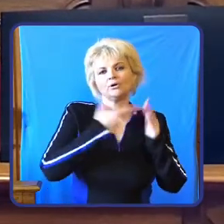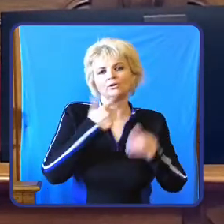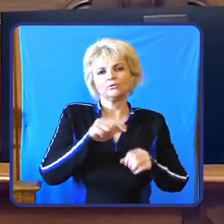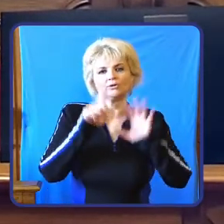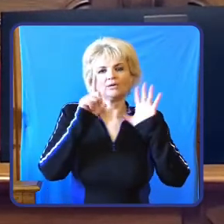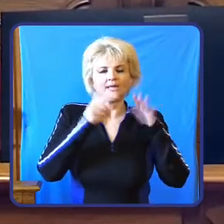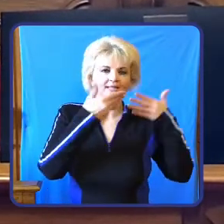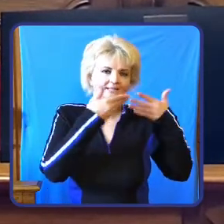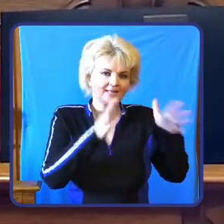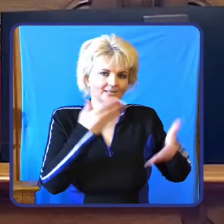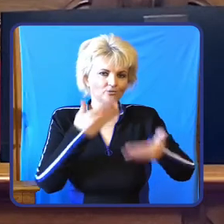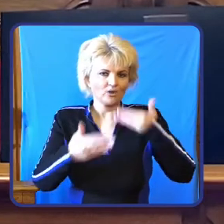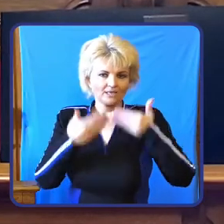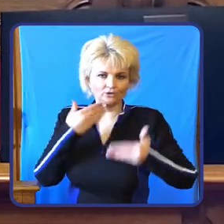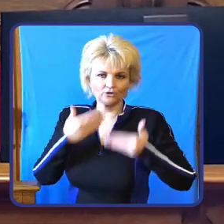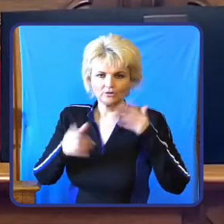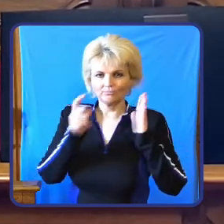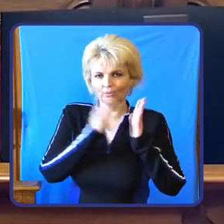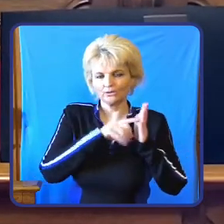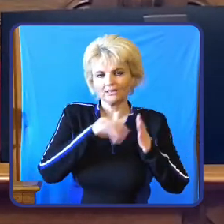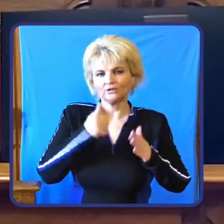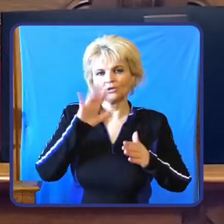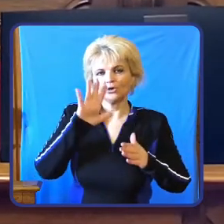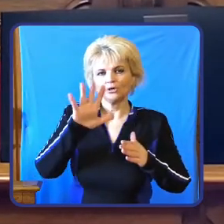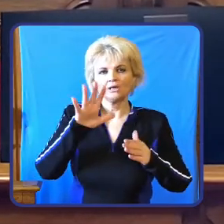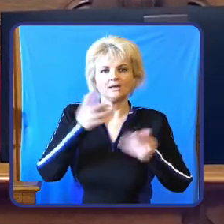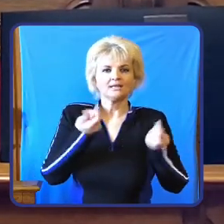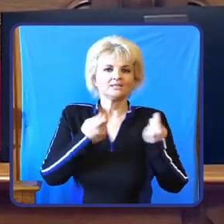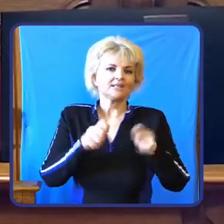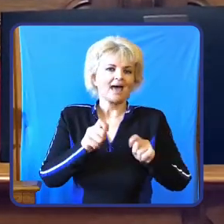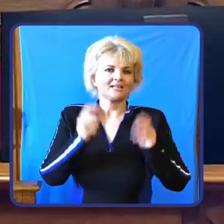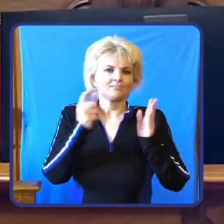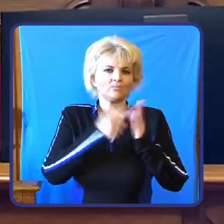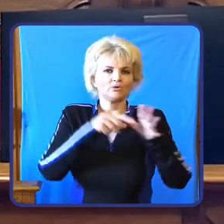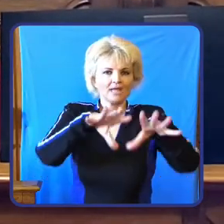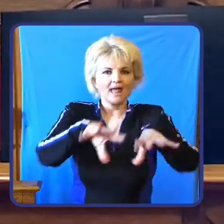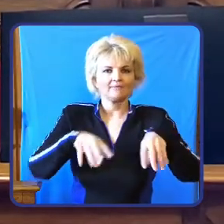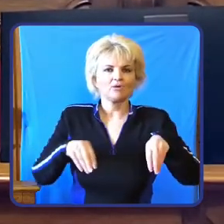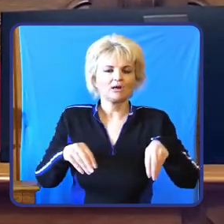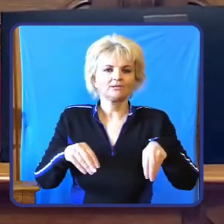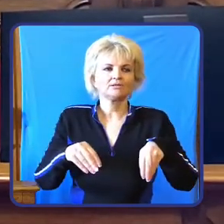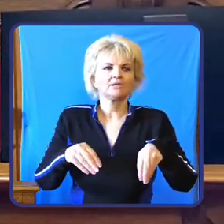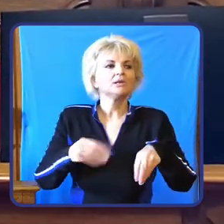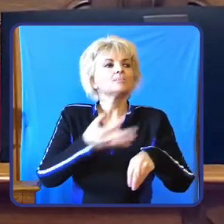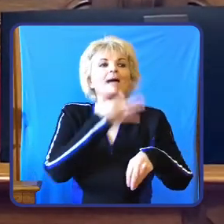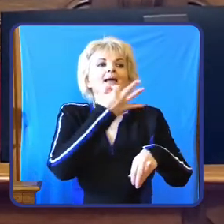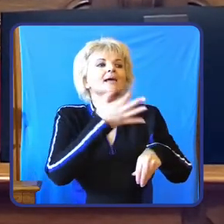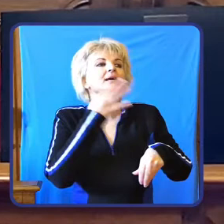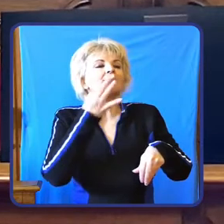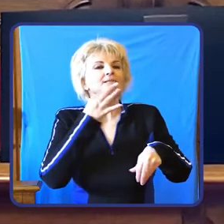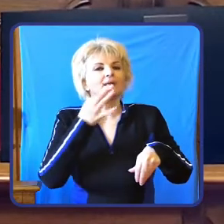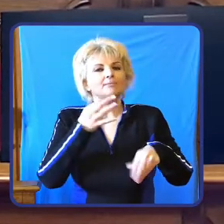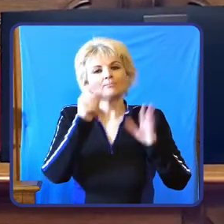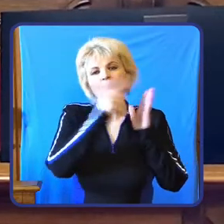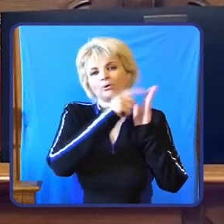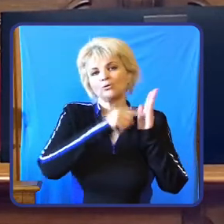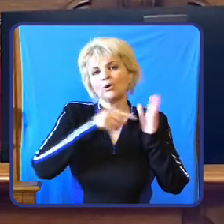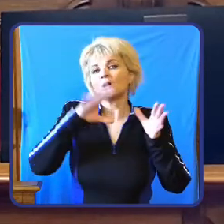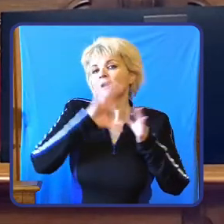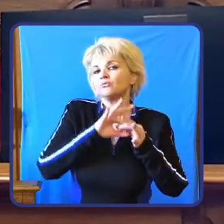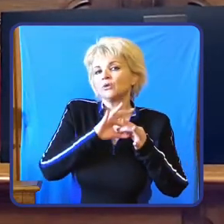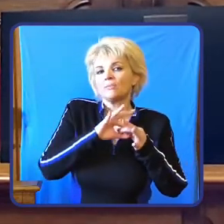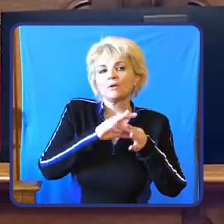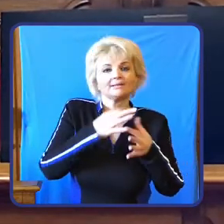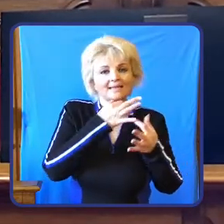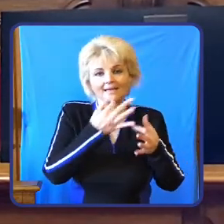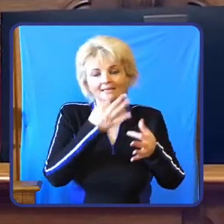27 darab nyílt ülésen tárgyalt napirenddel és 5 darab zárt napirenddel elfogadni. Megkérdezem, hogy az előterjesztett napirendi pontokkal